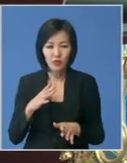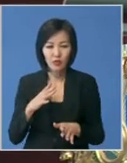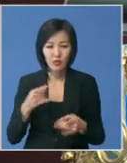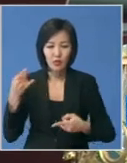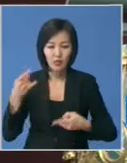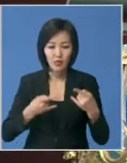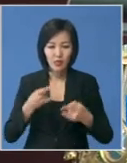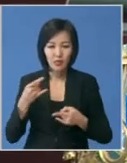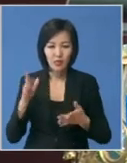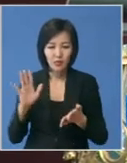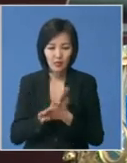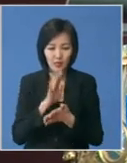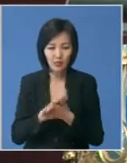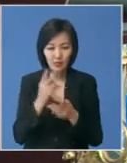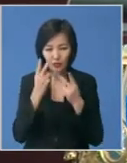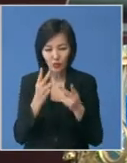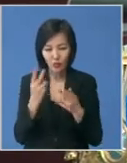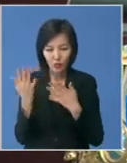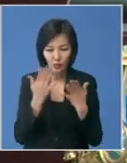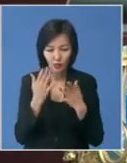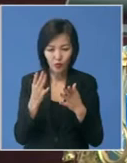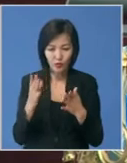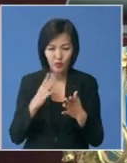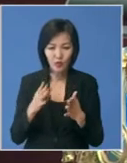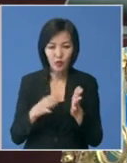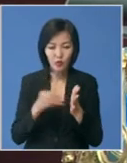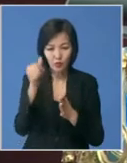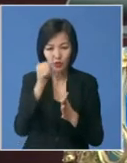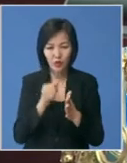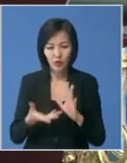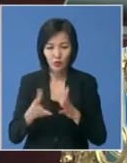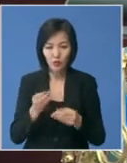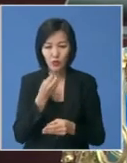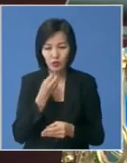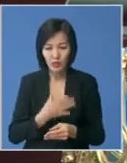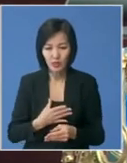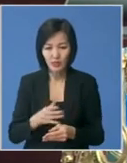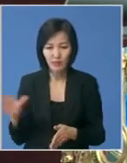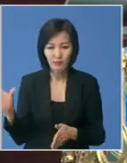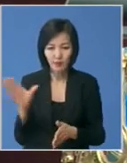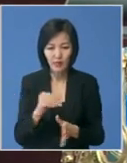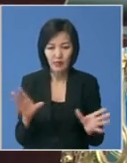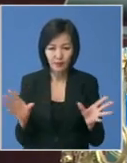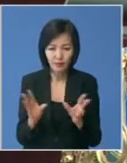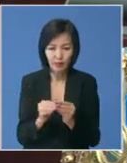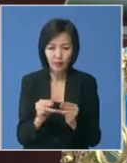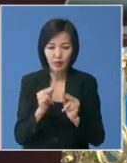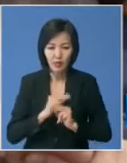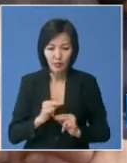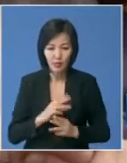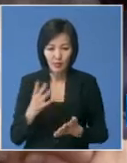Теледидардан, прессадан біліп отқан шығарсыңдар. 9 айдың қорытындысы жаман емес. Оның барлығы бәріміздің бірігіп істеген